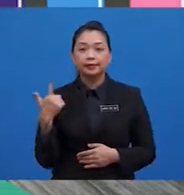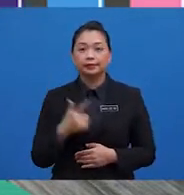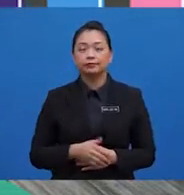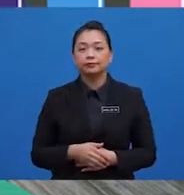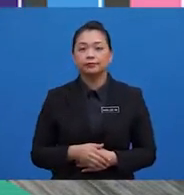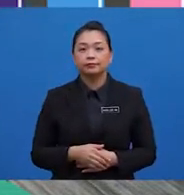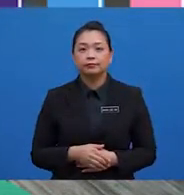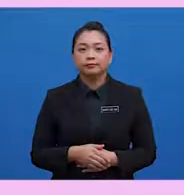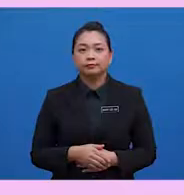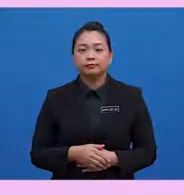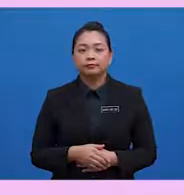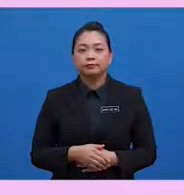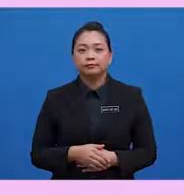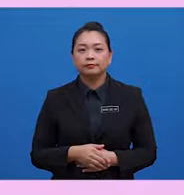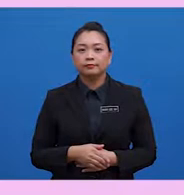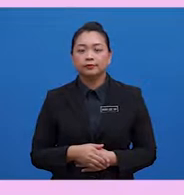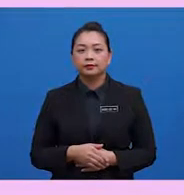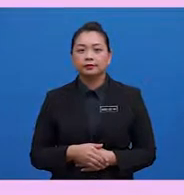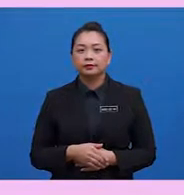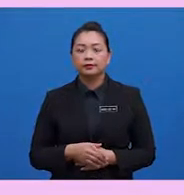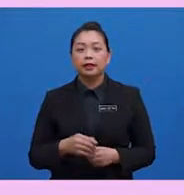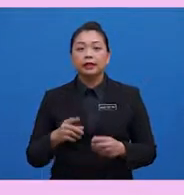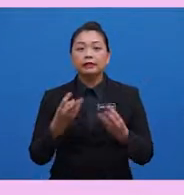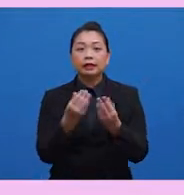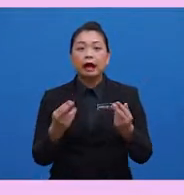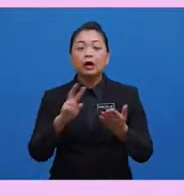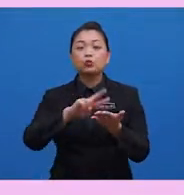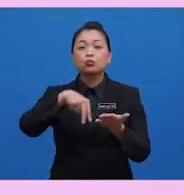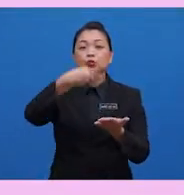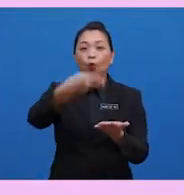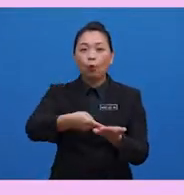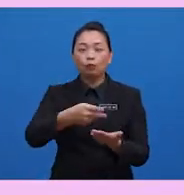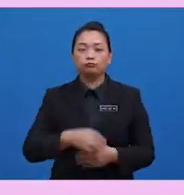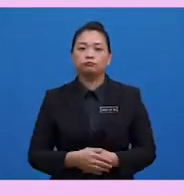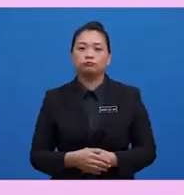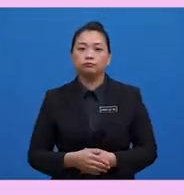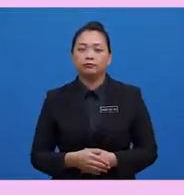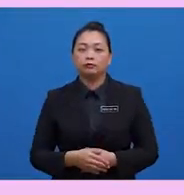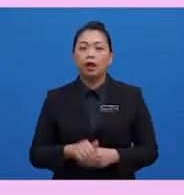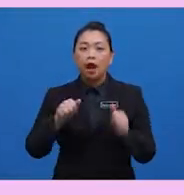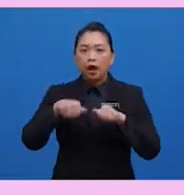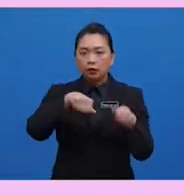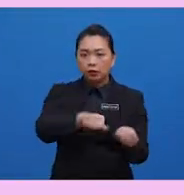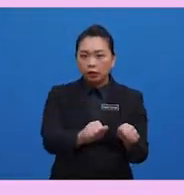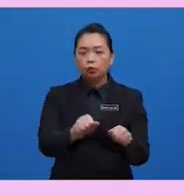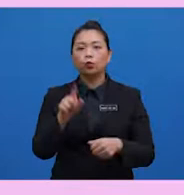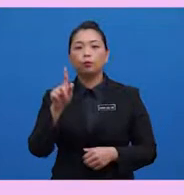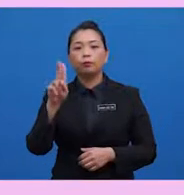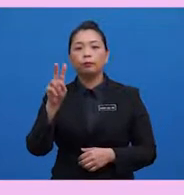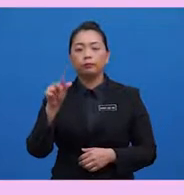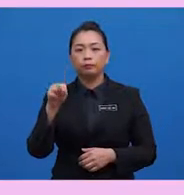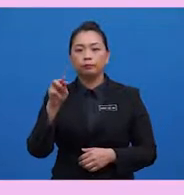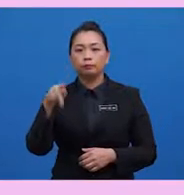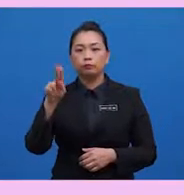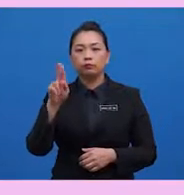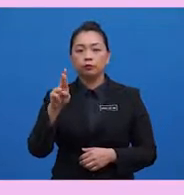gambar berkenaan ialah kejadian tanah runtuh. Kejadian aliran lumpur yang tebal dan tanah runtuh yang